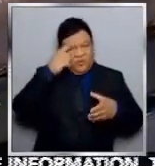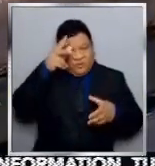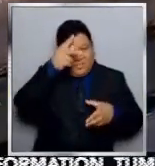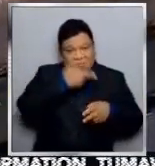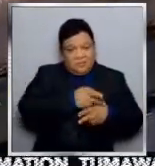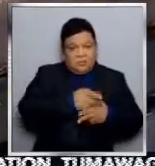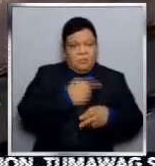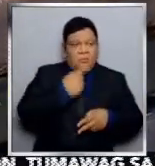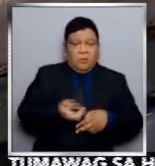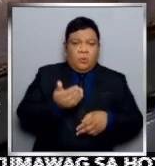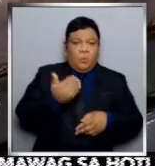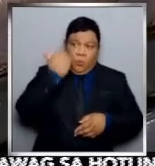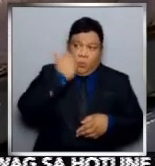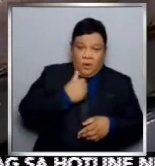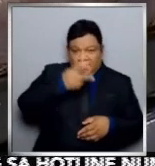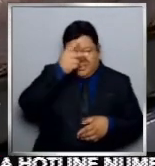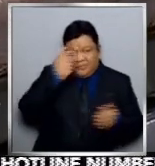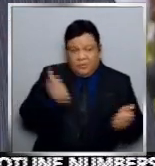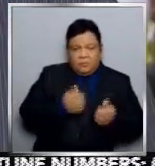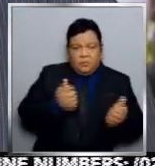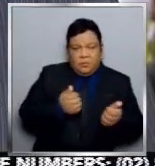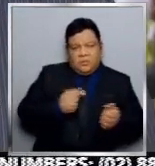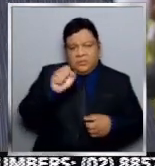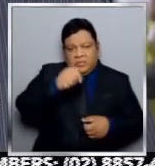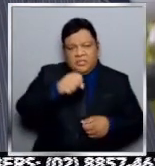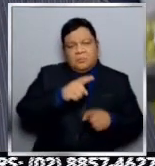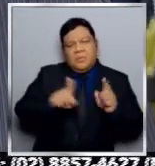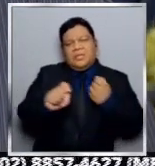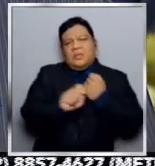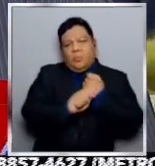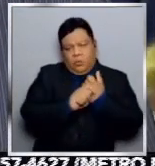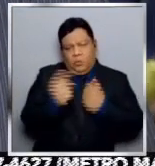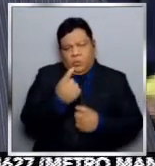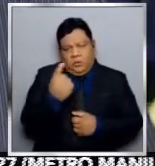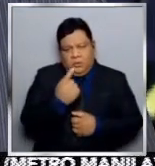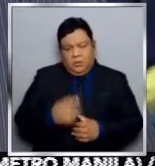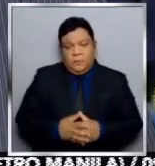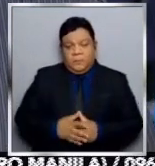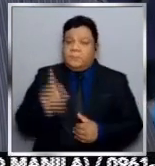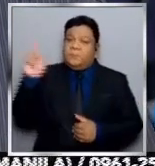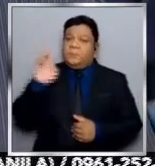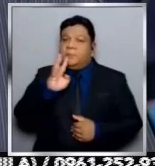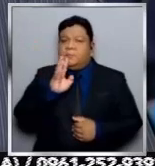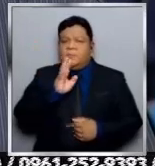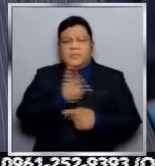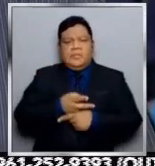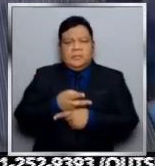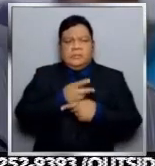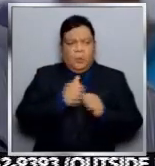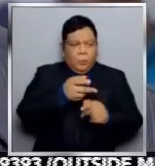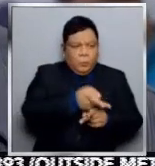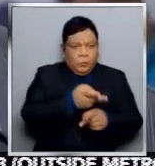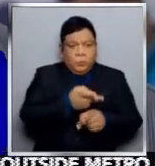Pero posibleng panandalian lang daw yan. Nag-ingat na mag-produce. Kasi ang lamang sa hindi, malulugi ka